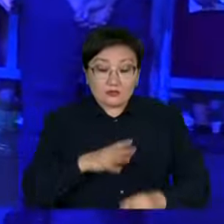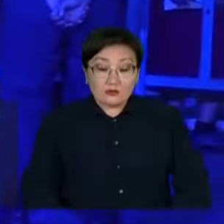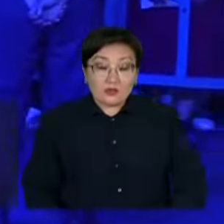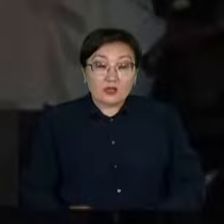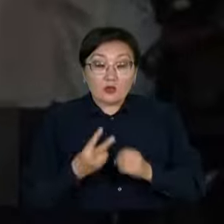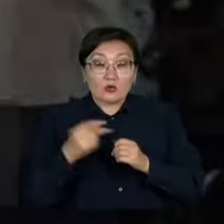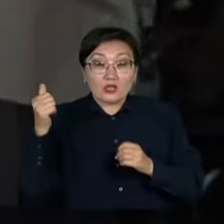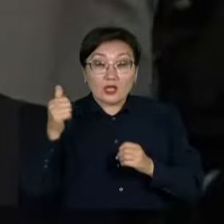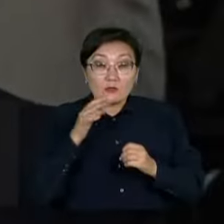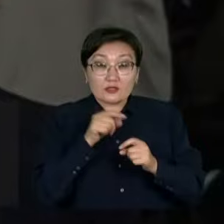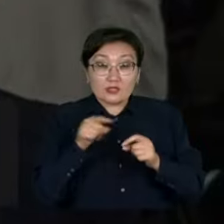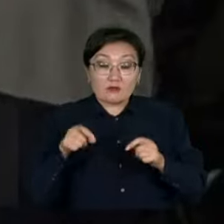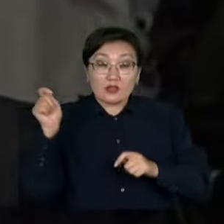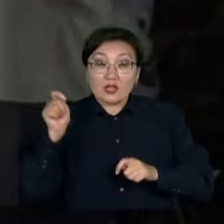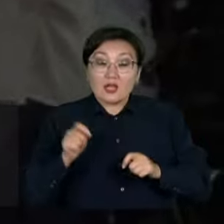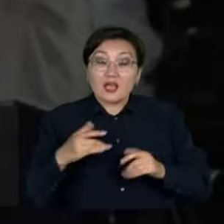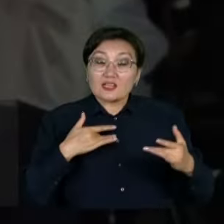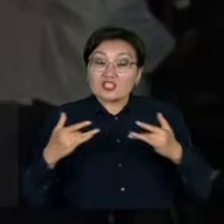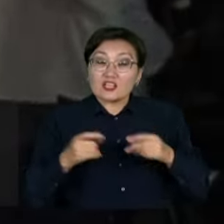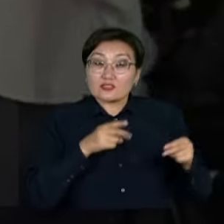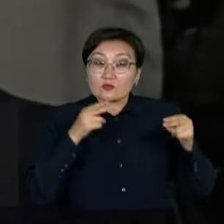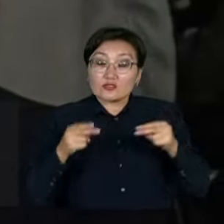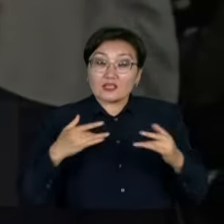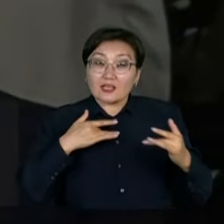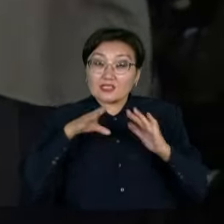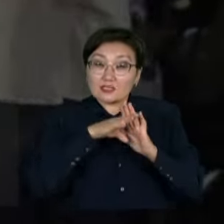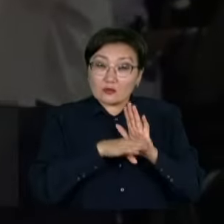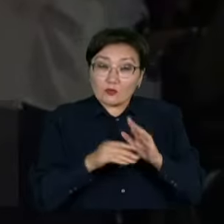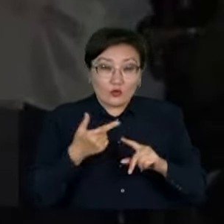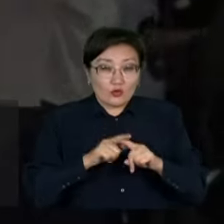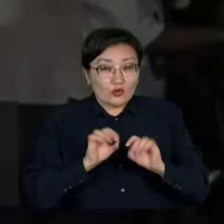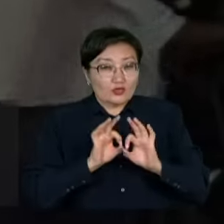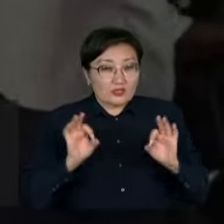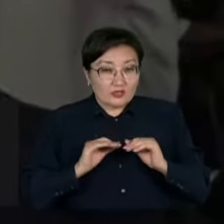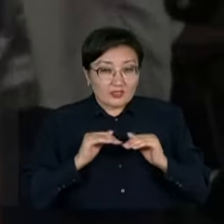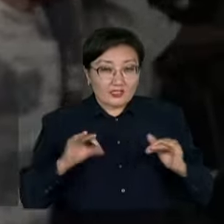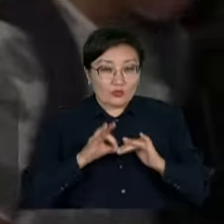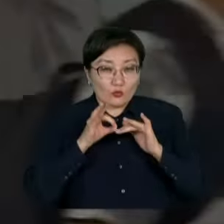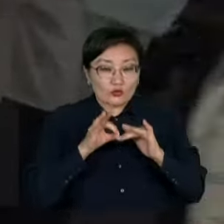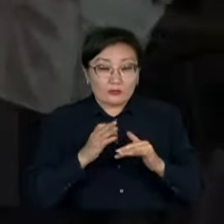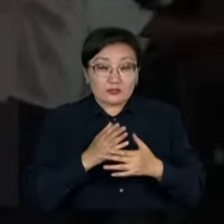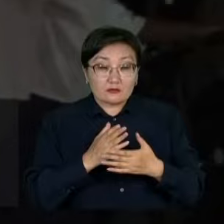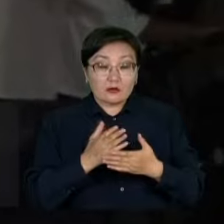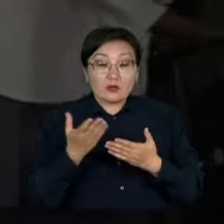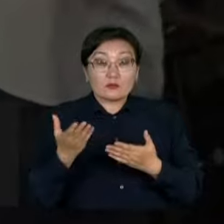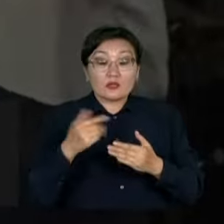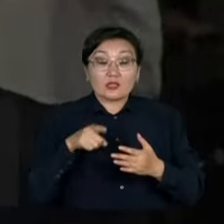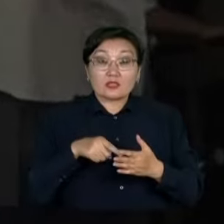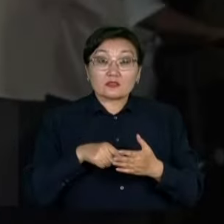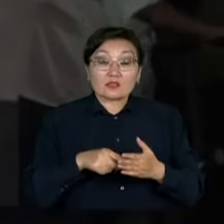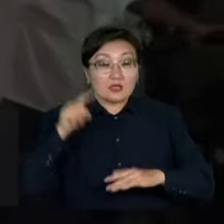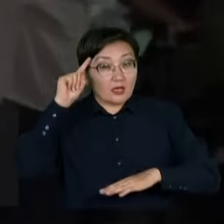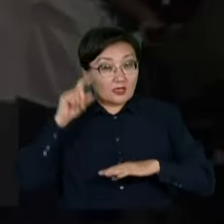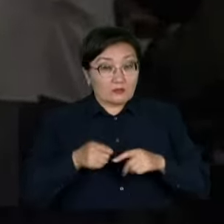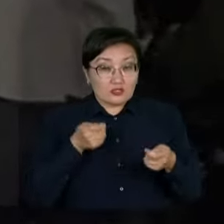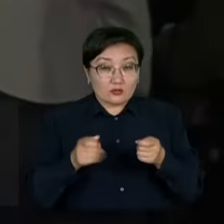апта бойы әншілер келіп жатыр. Концерт өте күшті деңгейде өтіп жатыр. Мынау қаланың